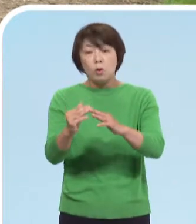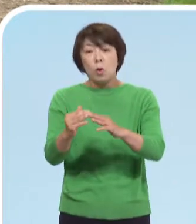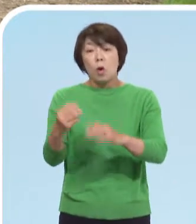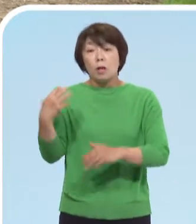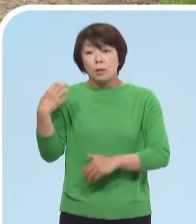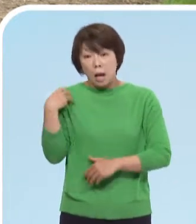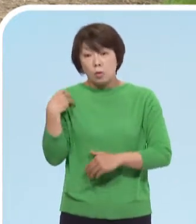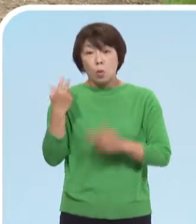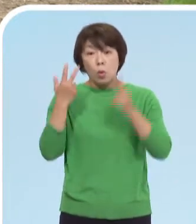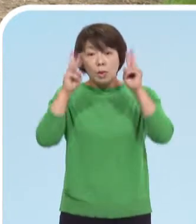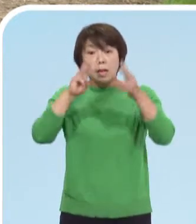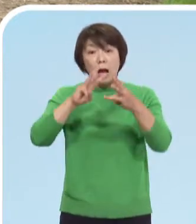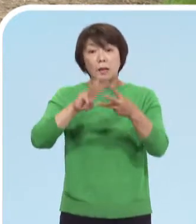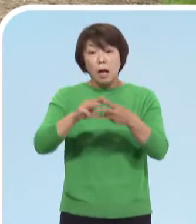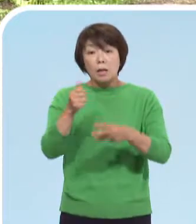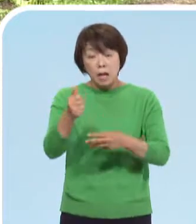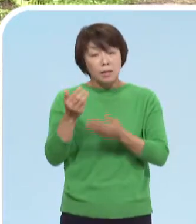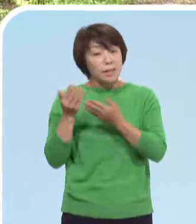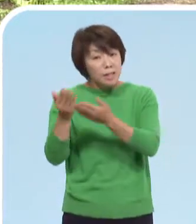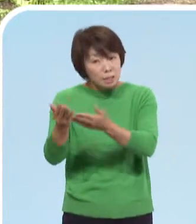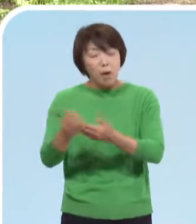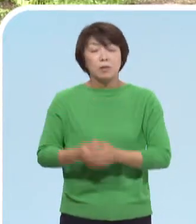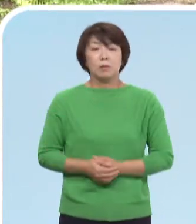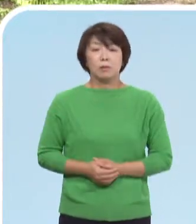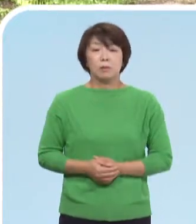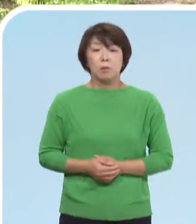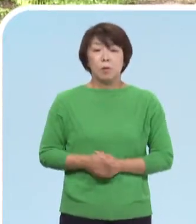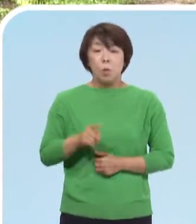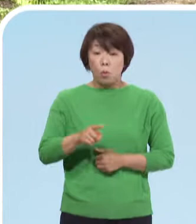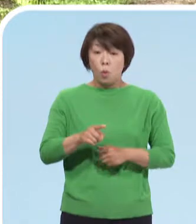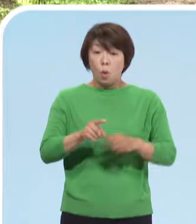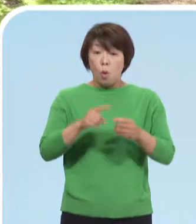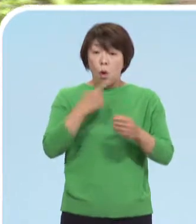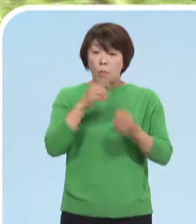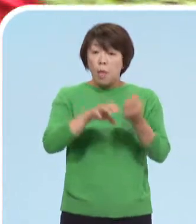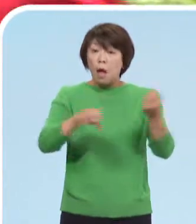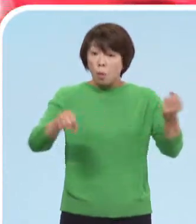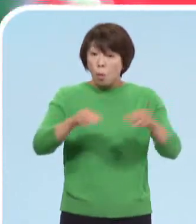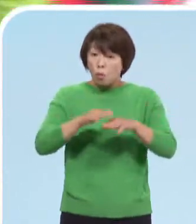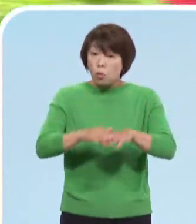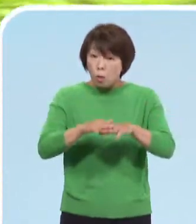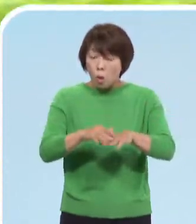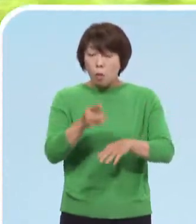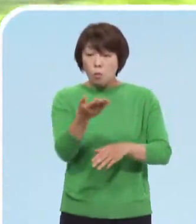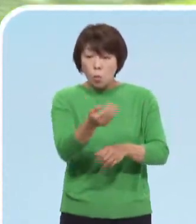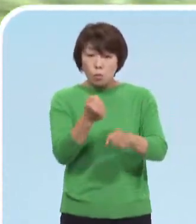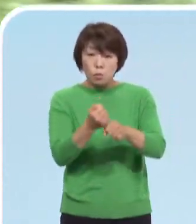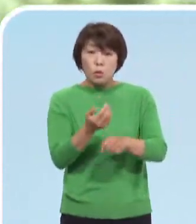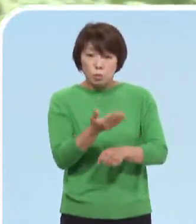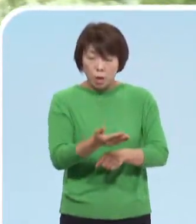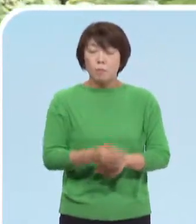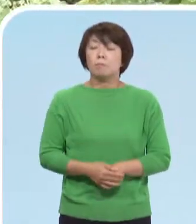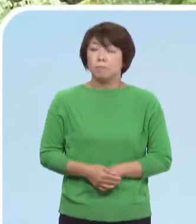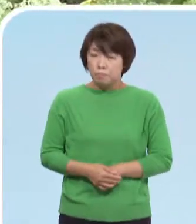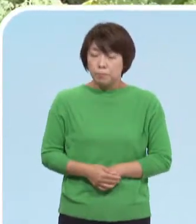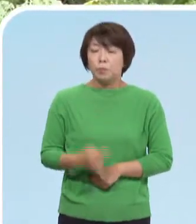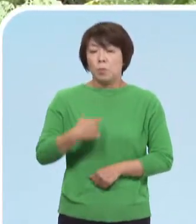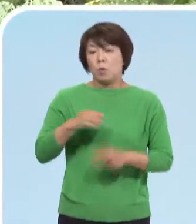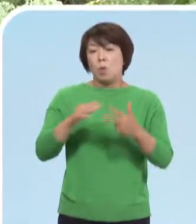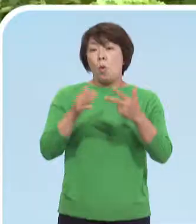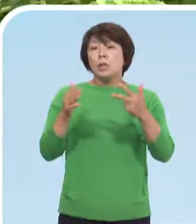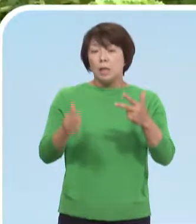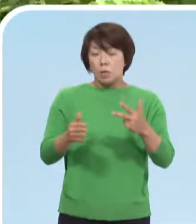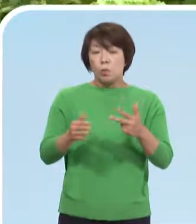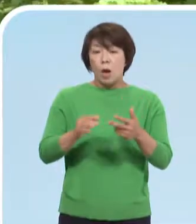お話を伺います。 この赤穂塩大根がこちらの施設の方で作られているということですか？ はい、私どもの施設